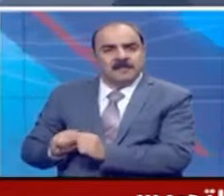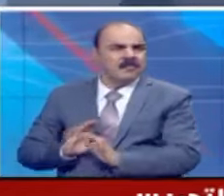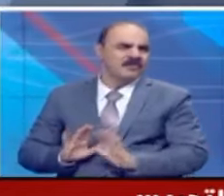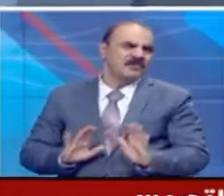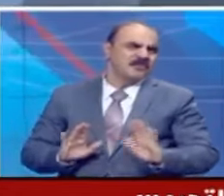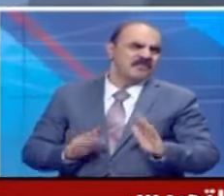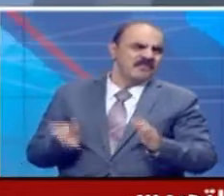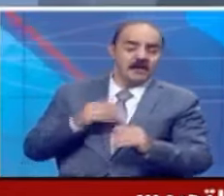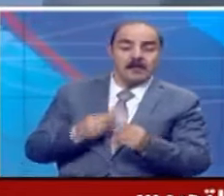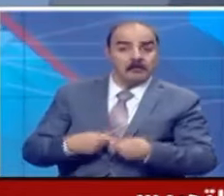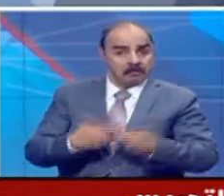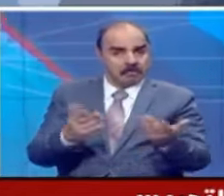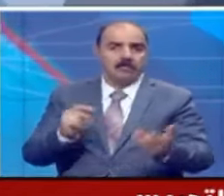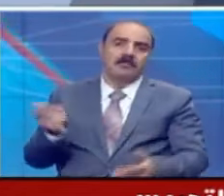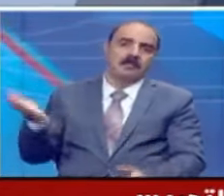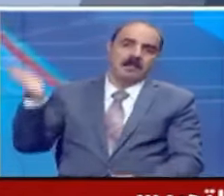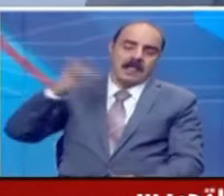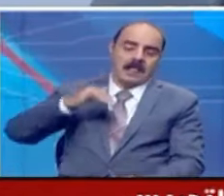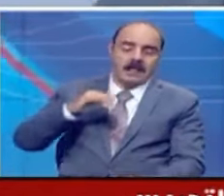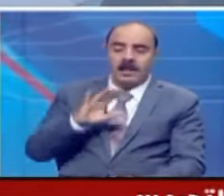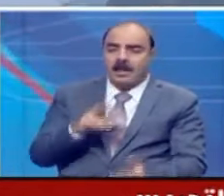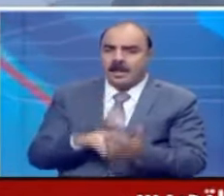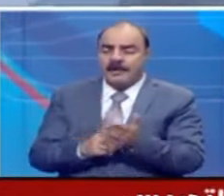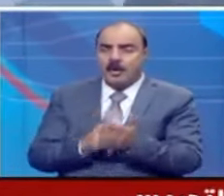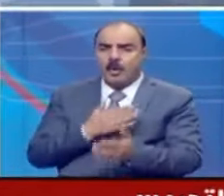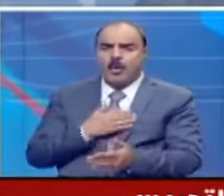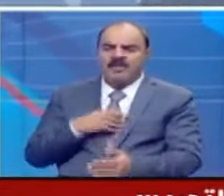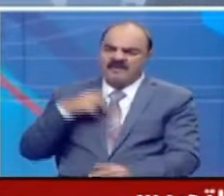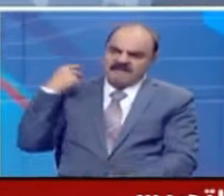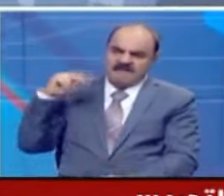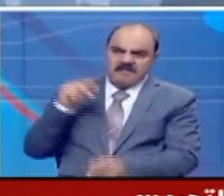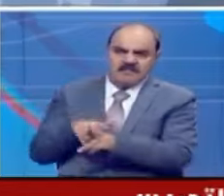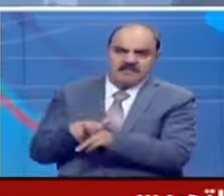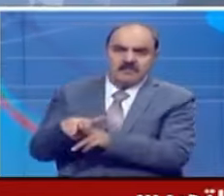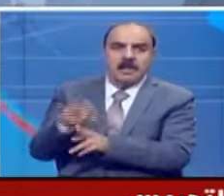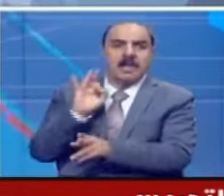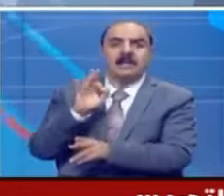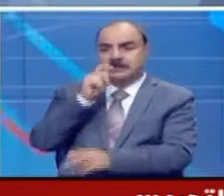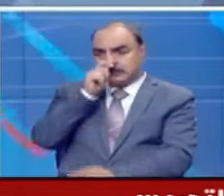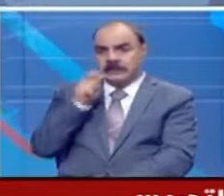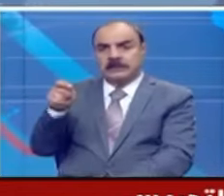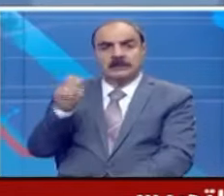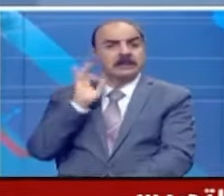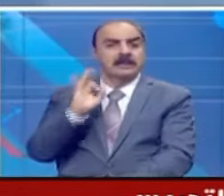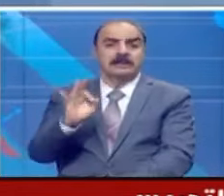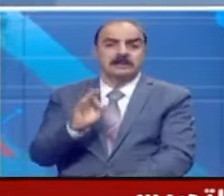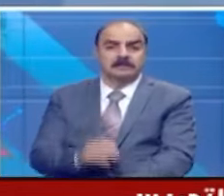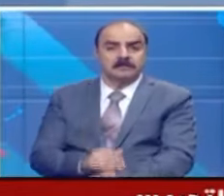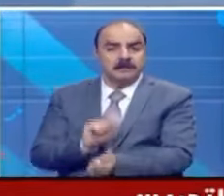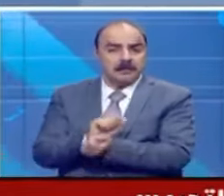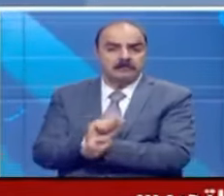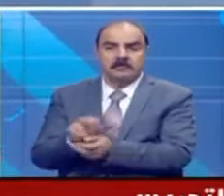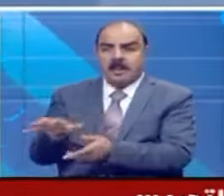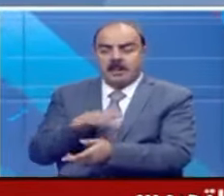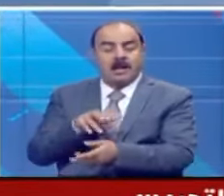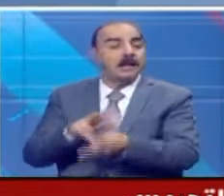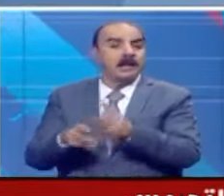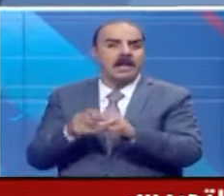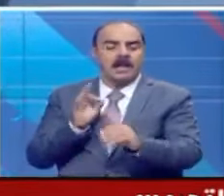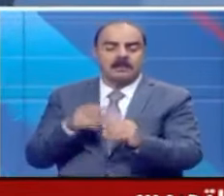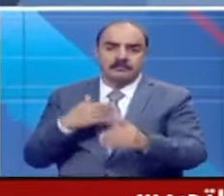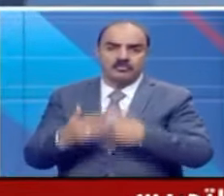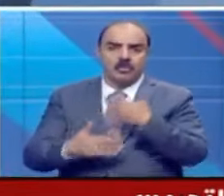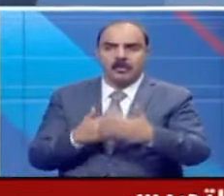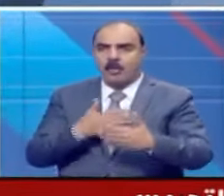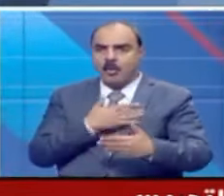عمليات مواجهه التخزين لمزيد من الضغط على الاسواق لدى بعض التجار والمحتكرين. اعتقد انه بالتحرك في